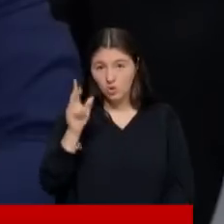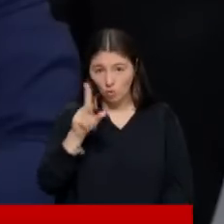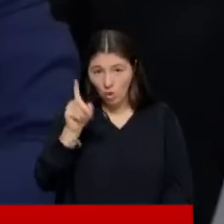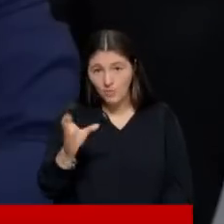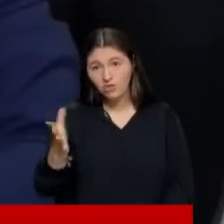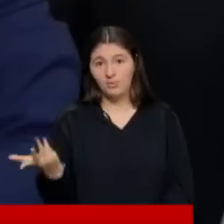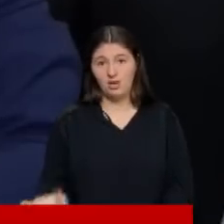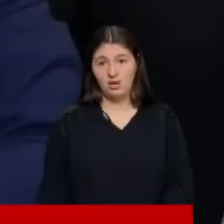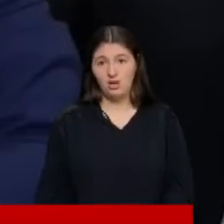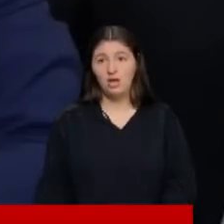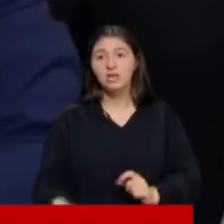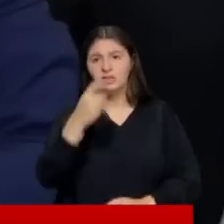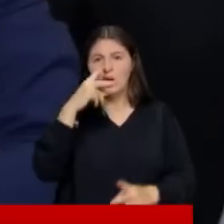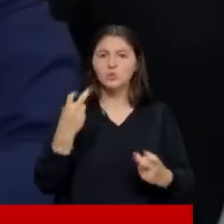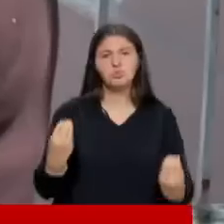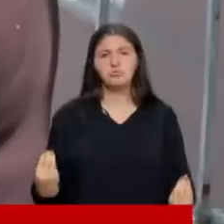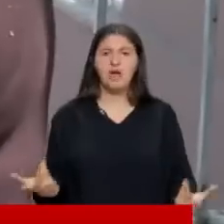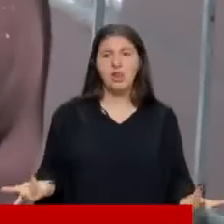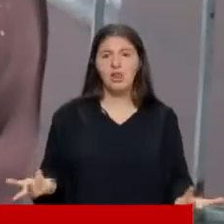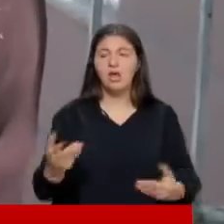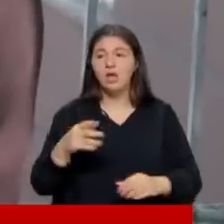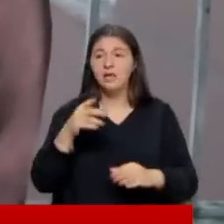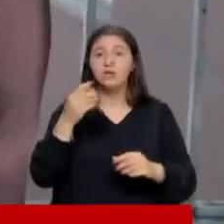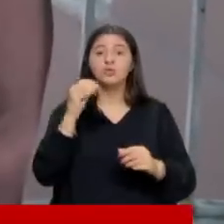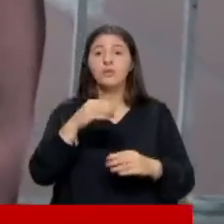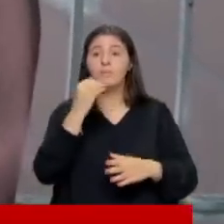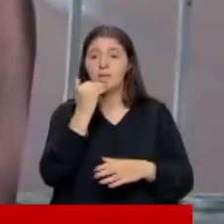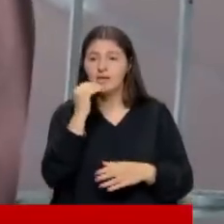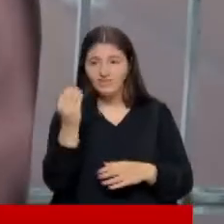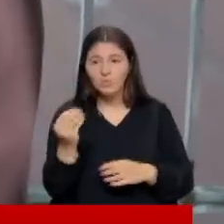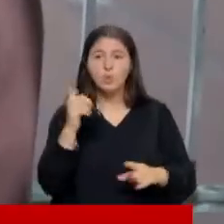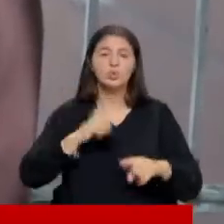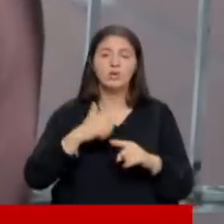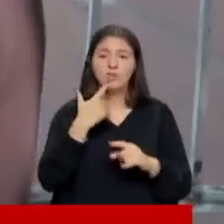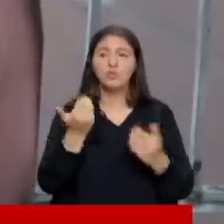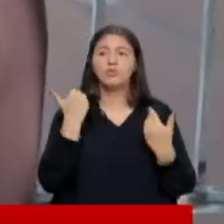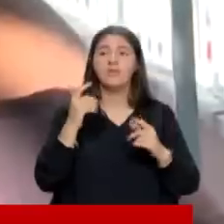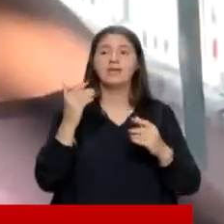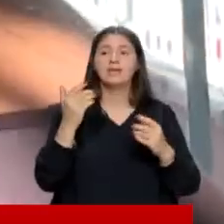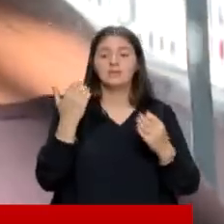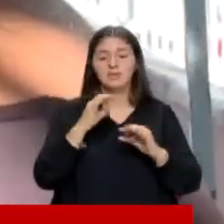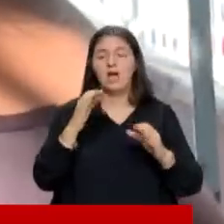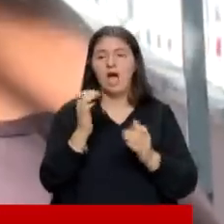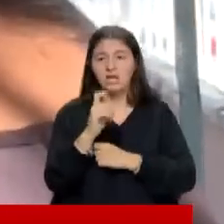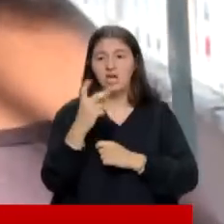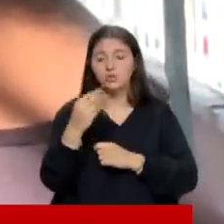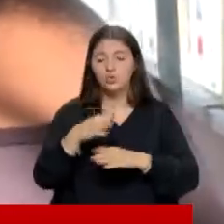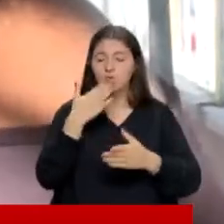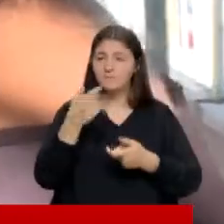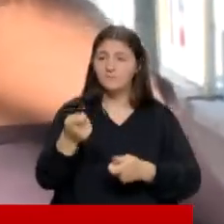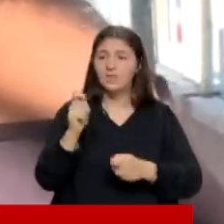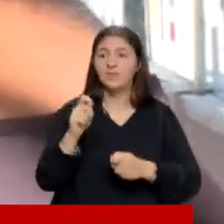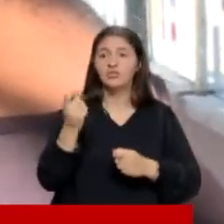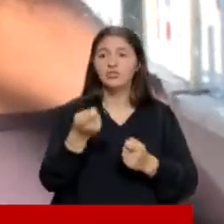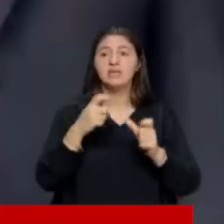görüyorlar mı acaba sarayda oturmak güzel çocuklara peynir yedirmek lüks dedi dul ve yetim ayağıyla iki çocuk okutmaya çalışan